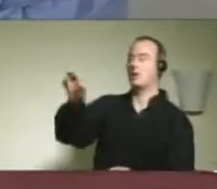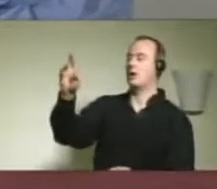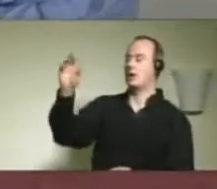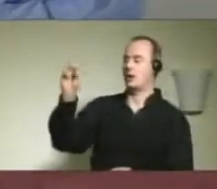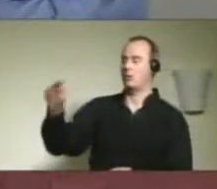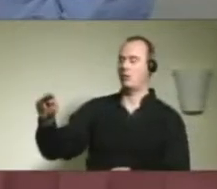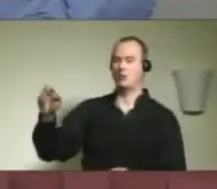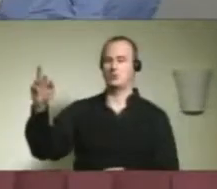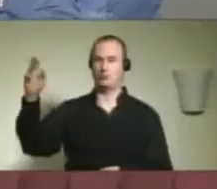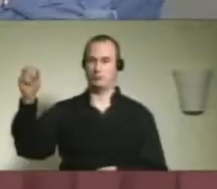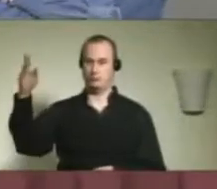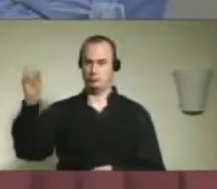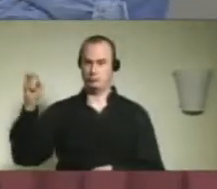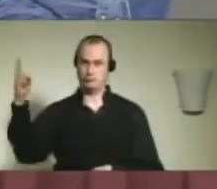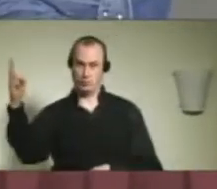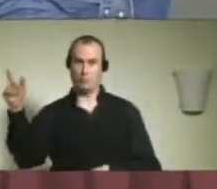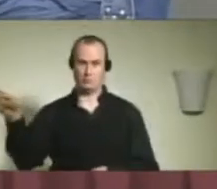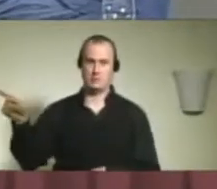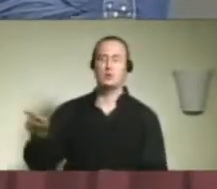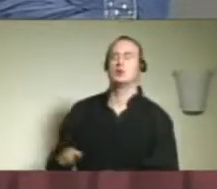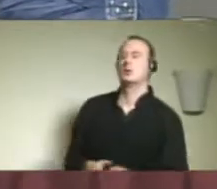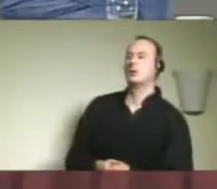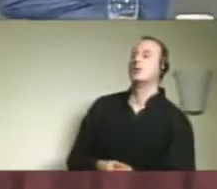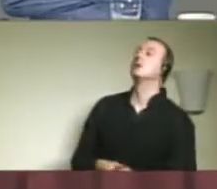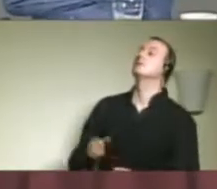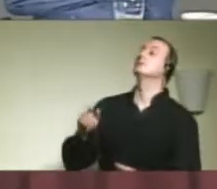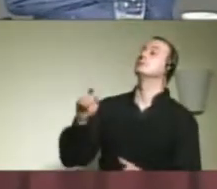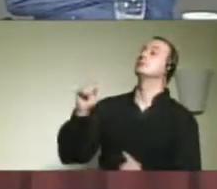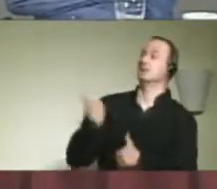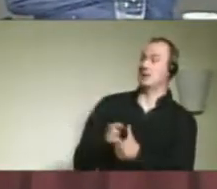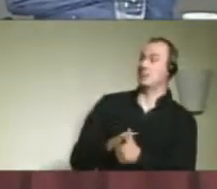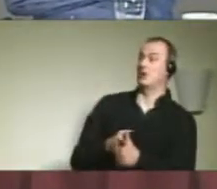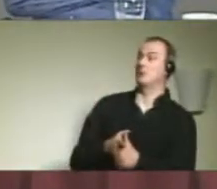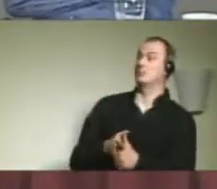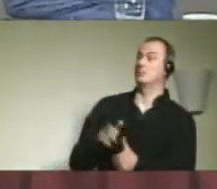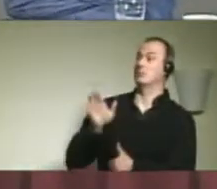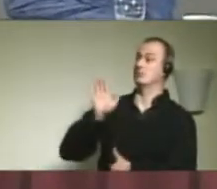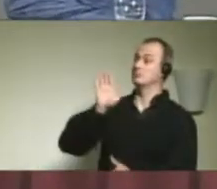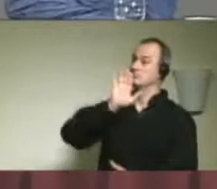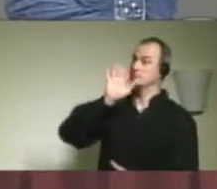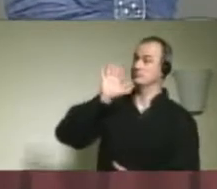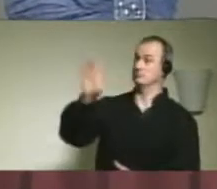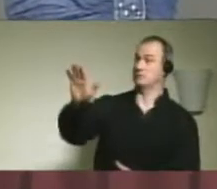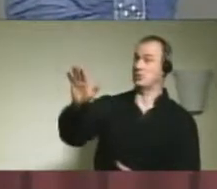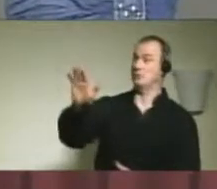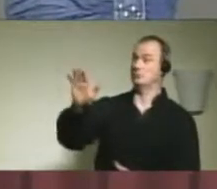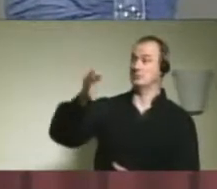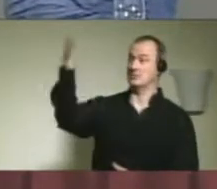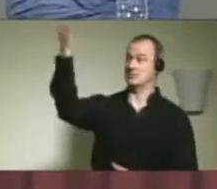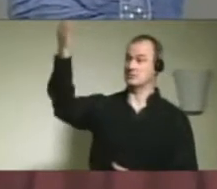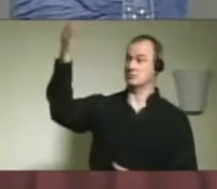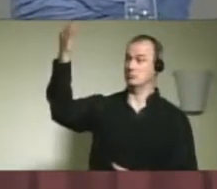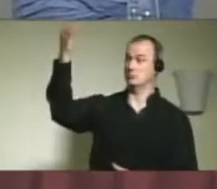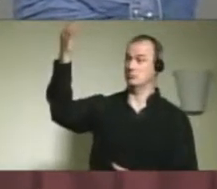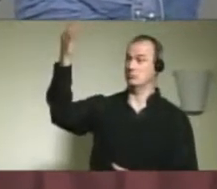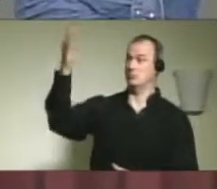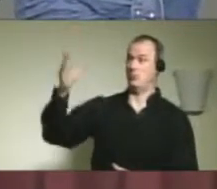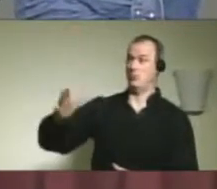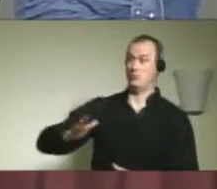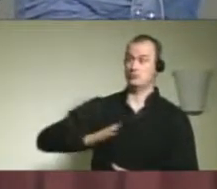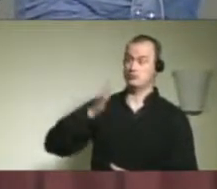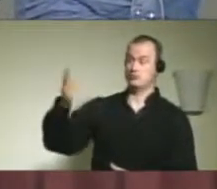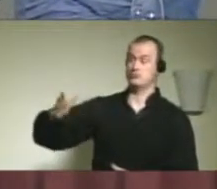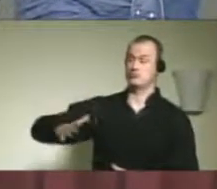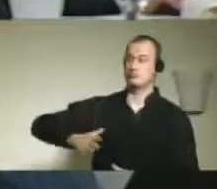j'aimerais vous remercier de votre discours éloquent qui décrit le